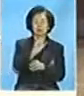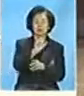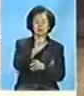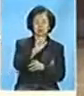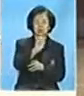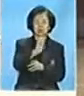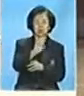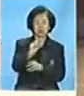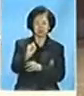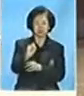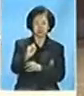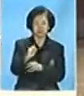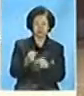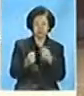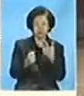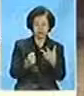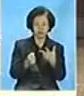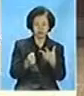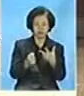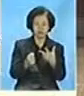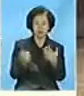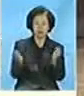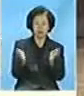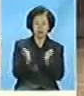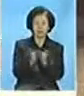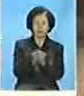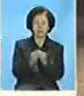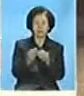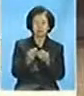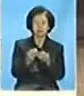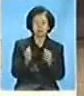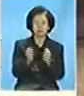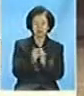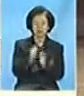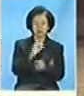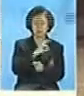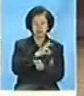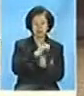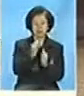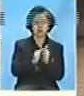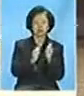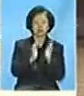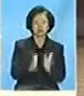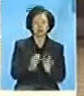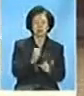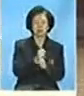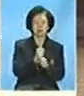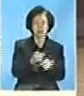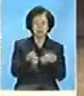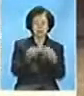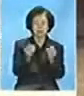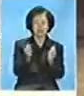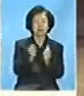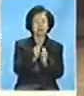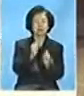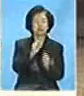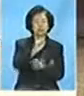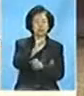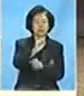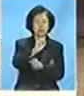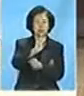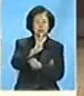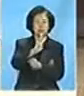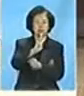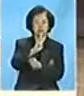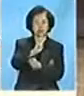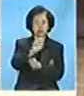ามเพื่อความร่วมมือกับท่านสมาชิกทุกท่านทำงานให้แก่วุฒิสภาเพื่อ